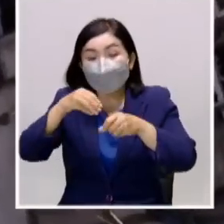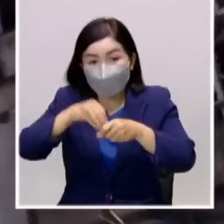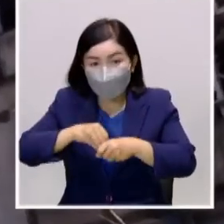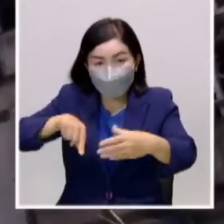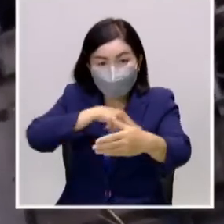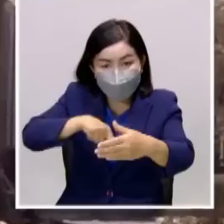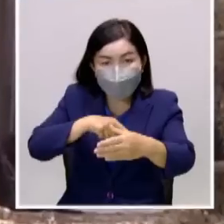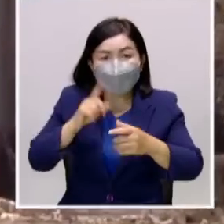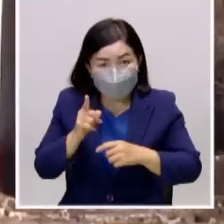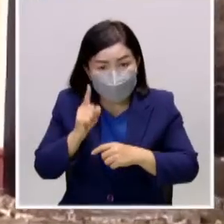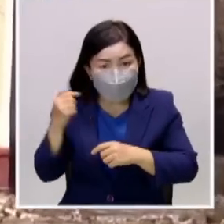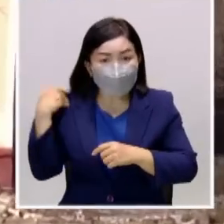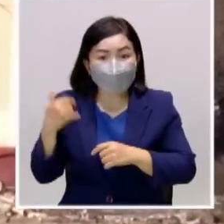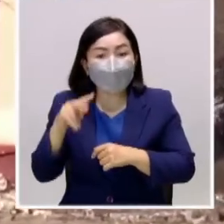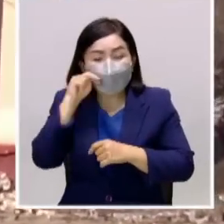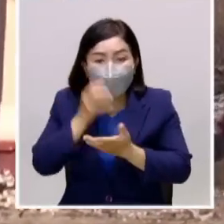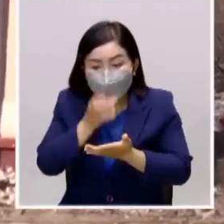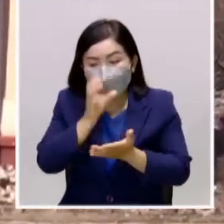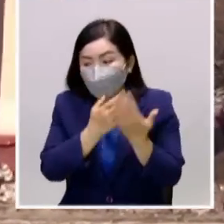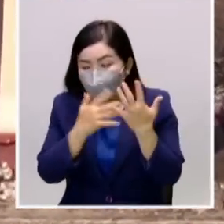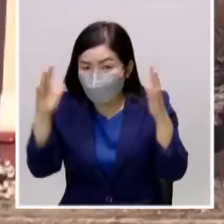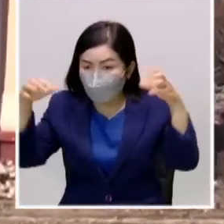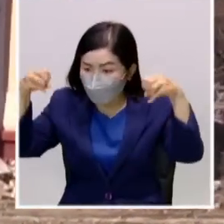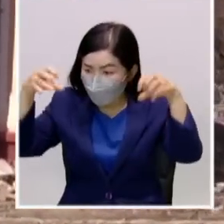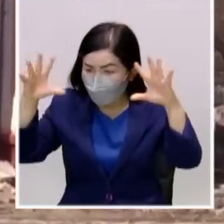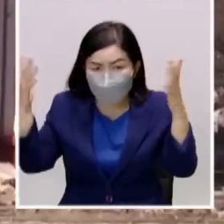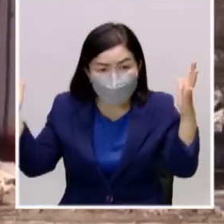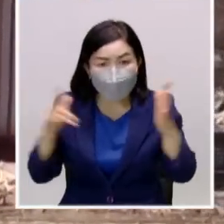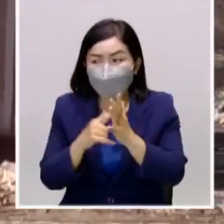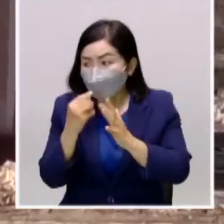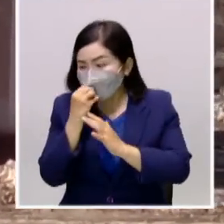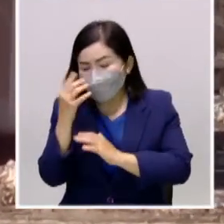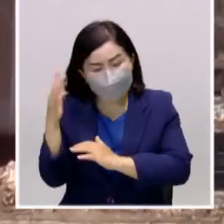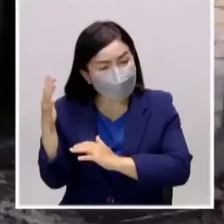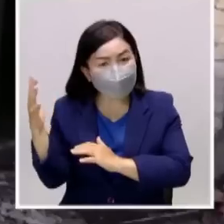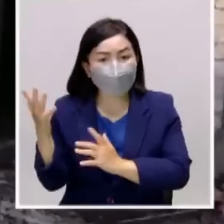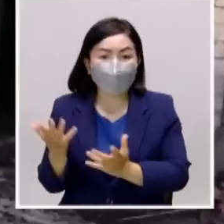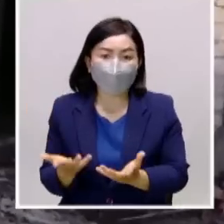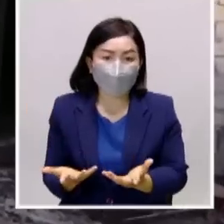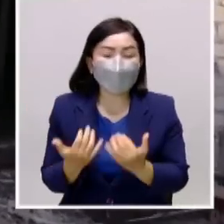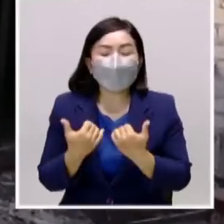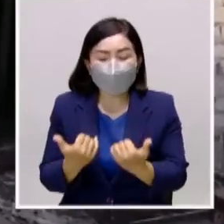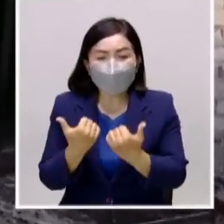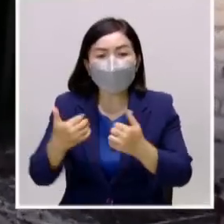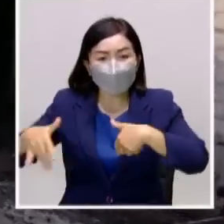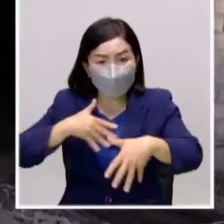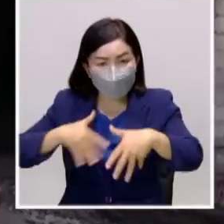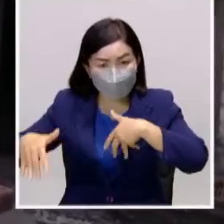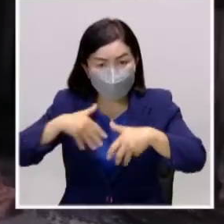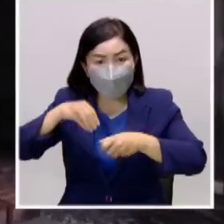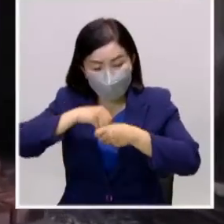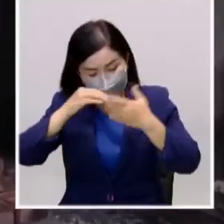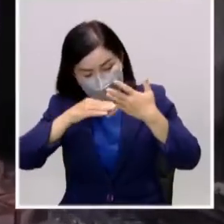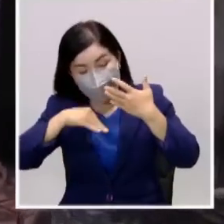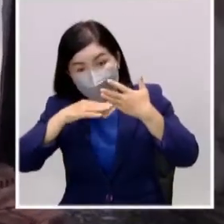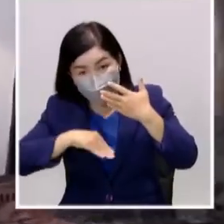องทั้งที่ตอนนี้เนี่ยไม่มีน้ำสะอาดไม่มีไฟฟ้าไม่มียารักษาโรคใช้นะครับทั้งนี้ประชาชนในเมืองมาริอูโปลก่อน